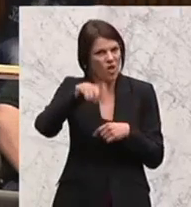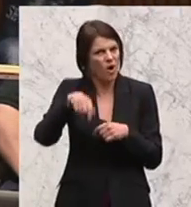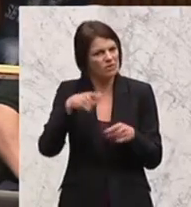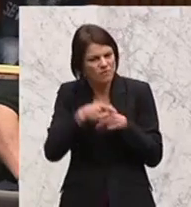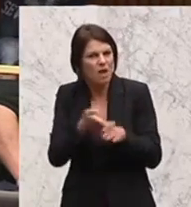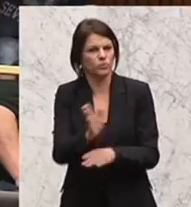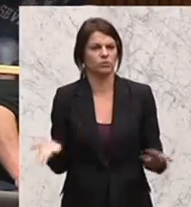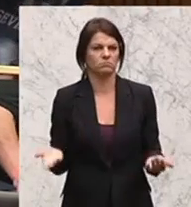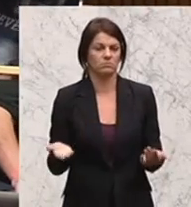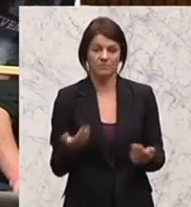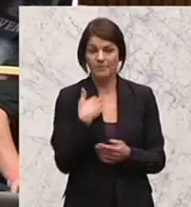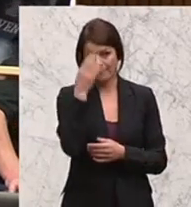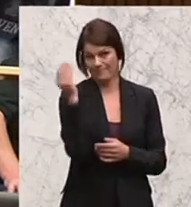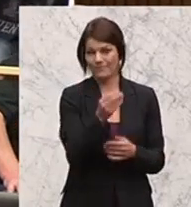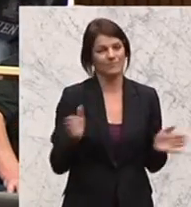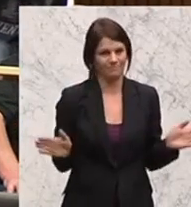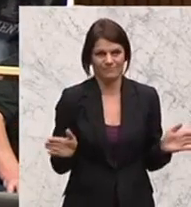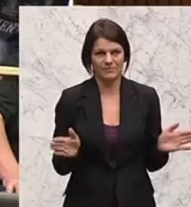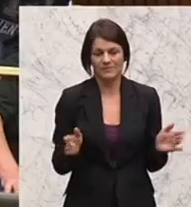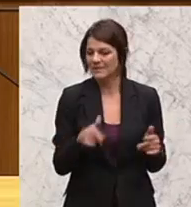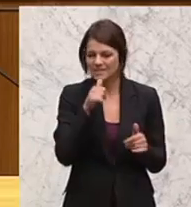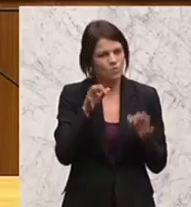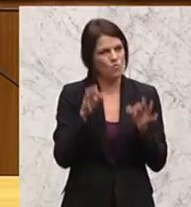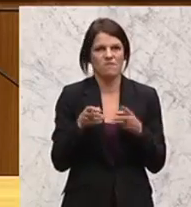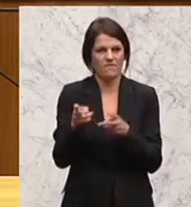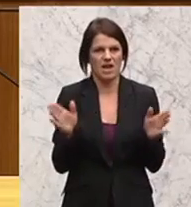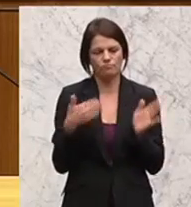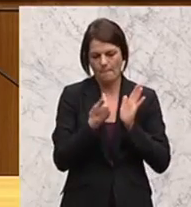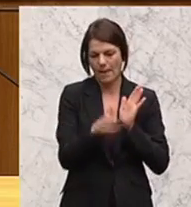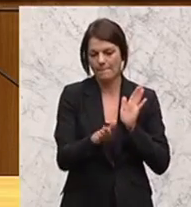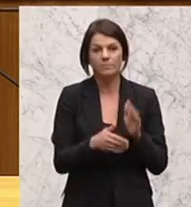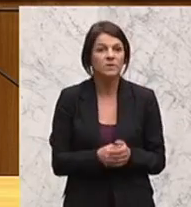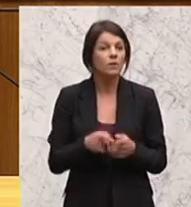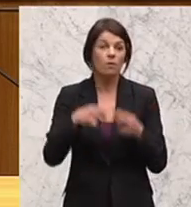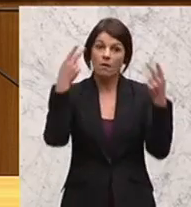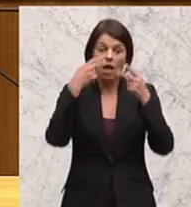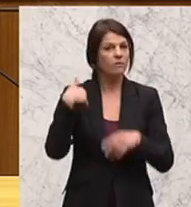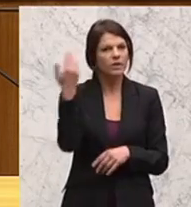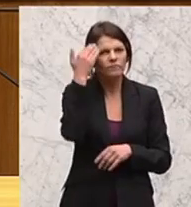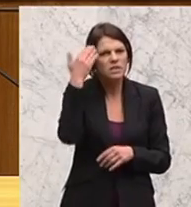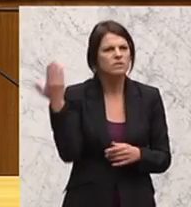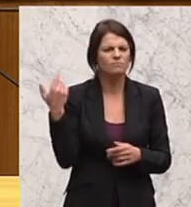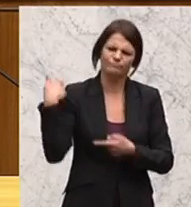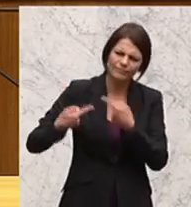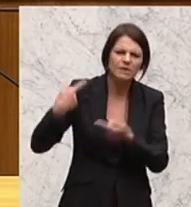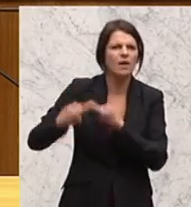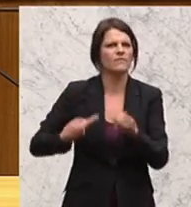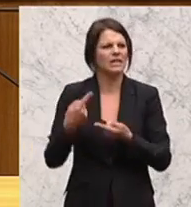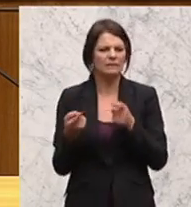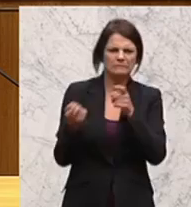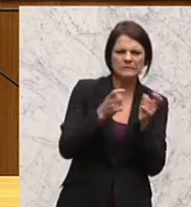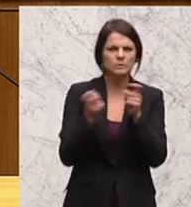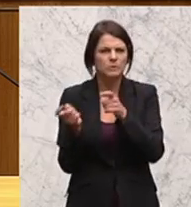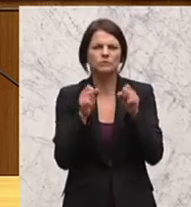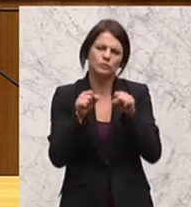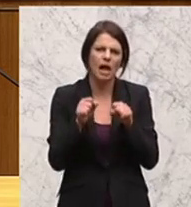eingreifen. Und ich sage, das ist einfach kein guter Weg, den lehnen wir ab. Und natürlich wissen wir, weil das auch immer wieder in der Debatte